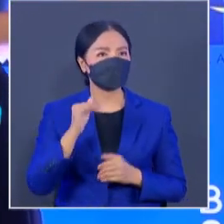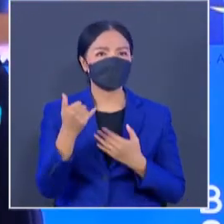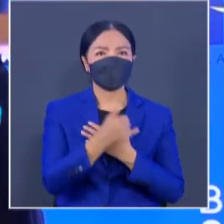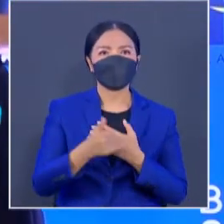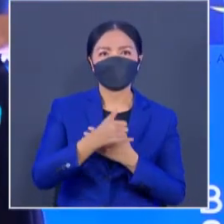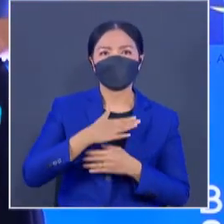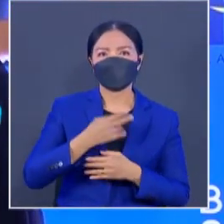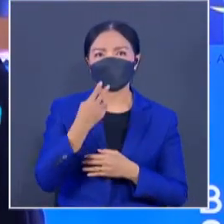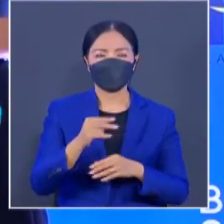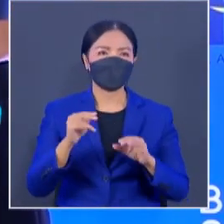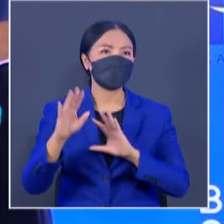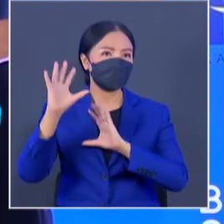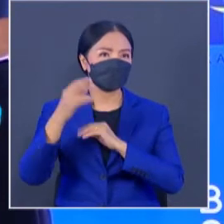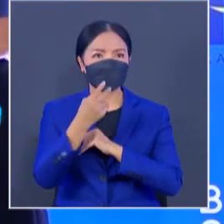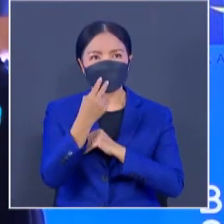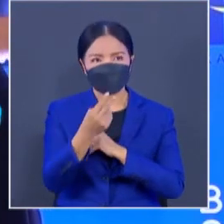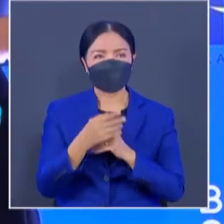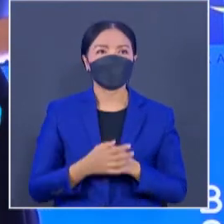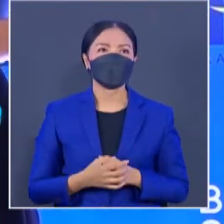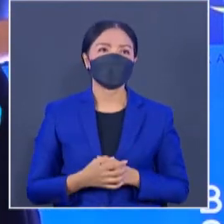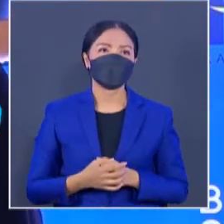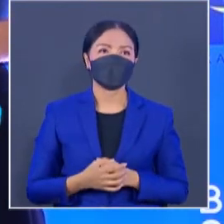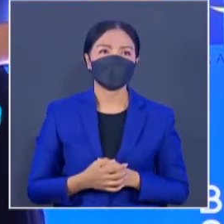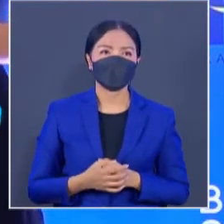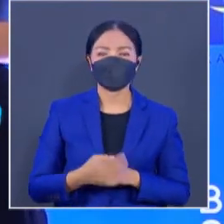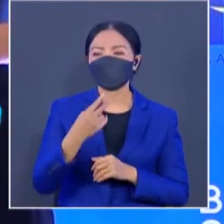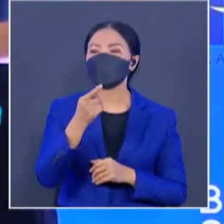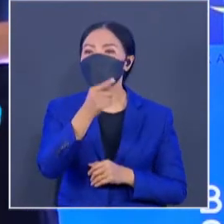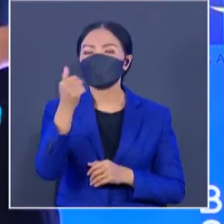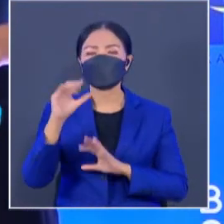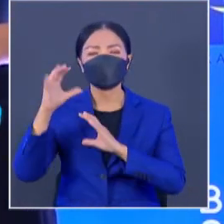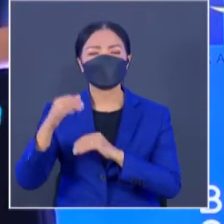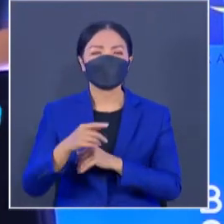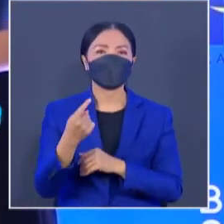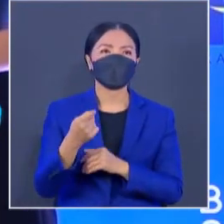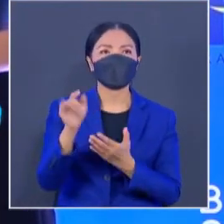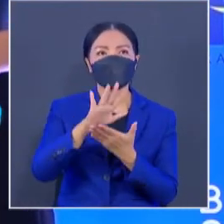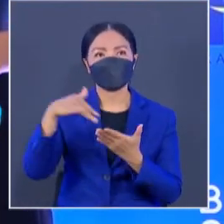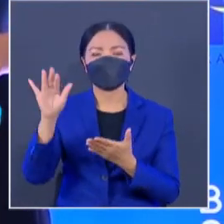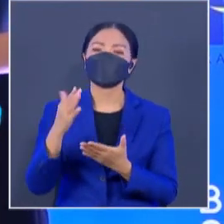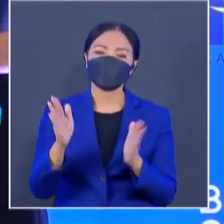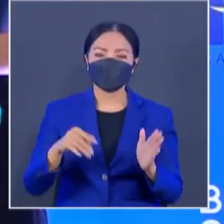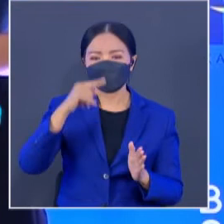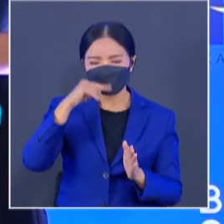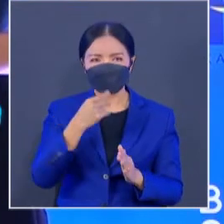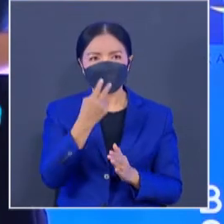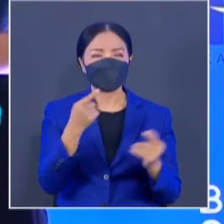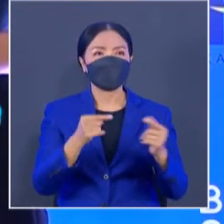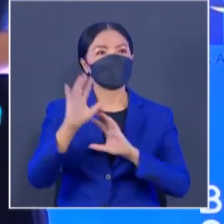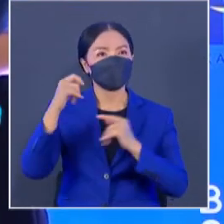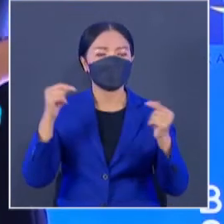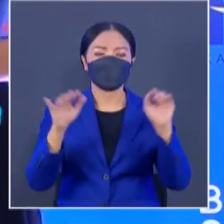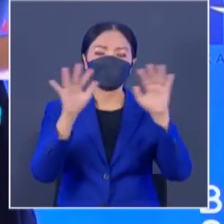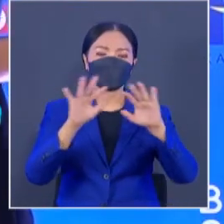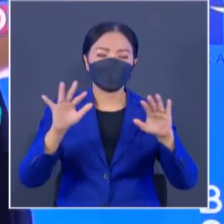ประเทศที่เวลาดูหนังเนี่ยก็จะแบบดูแต่หนังแบบภูมิภาคอื่นๆเนาะดูหนังฮอลลีวูดต่างๆจริงๆอยากให้หนังของอาเซียนอ่ะเข้า